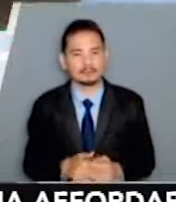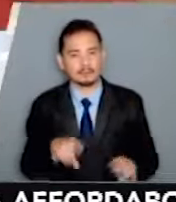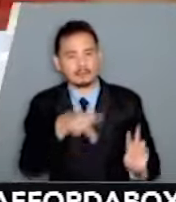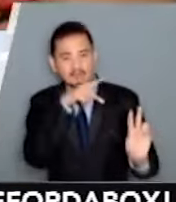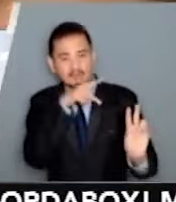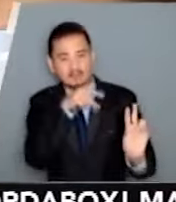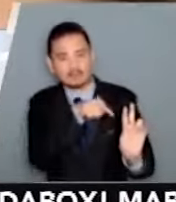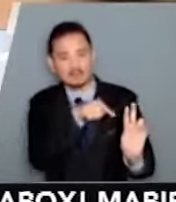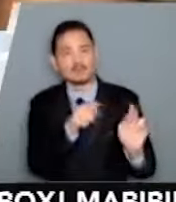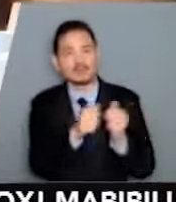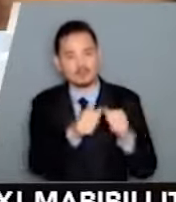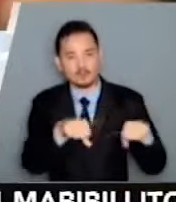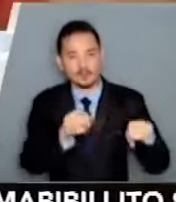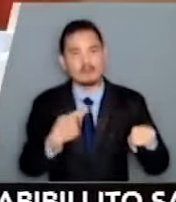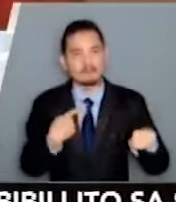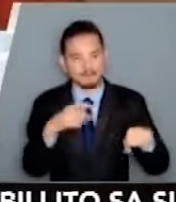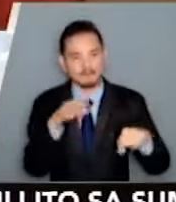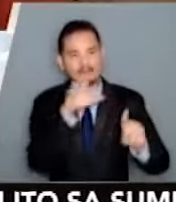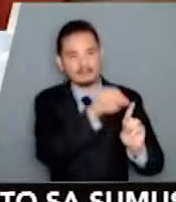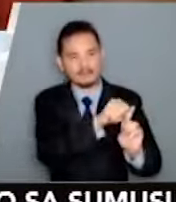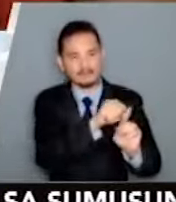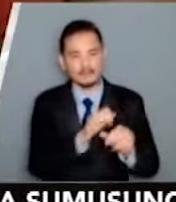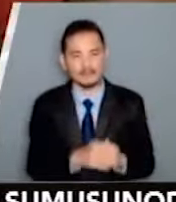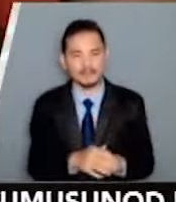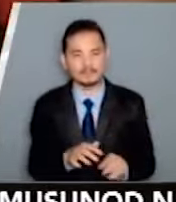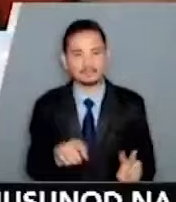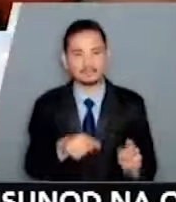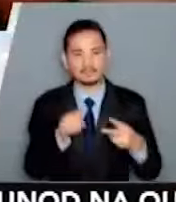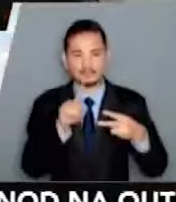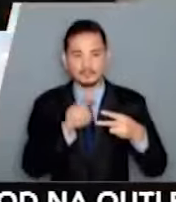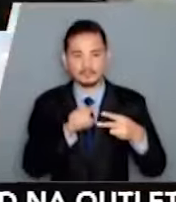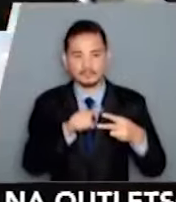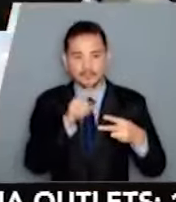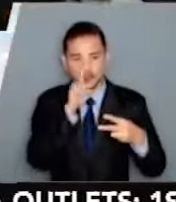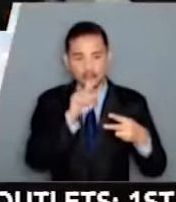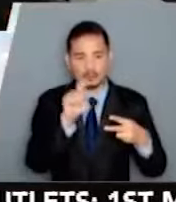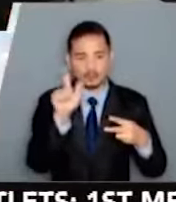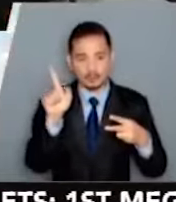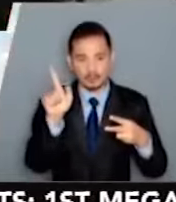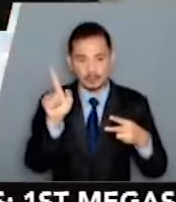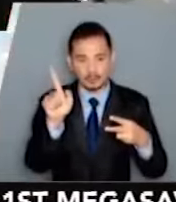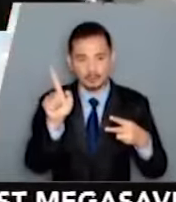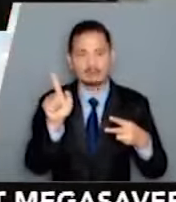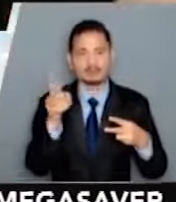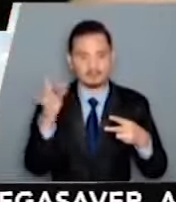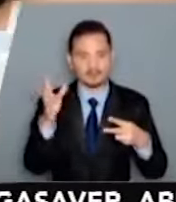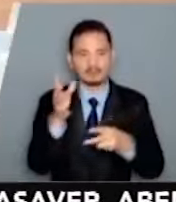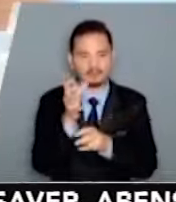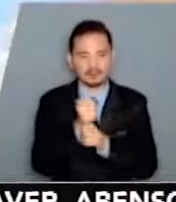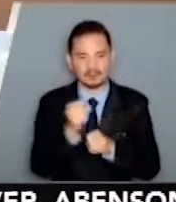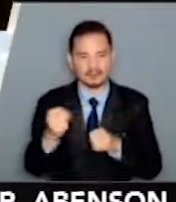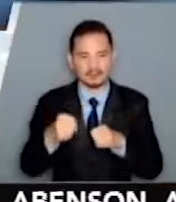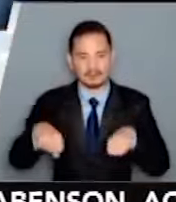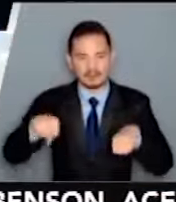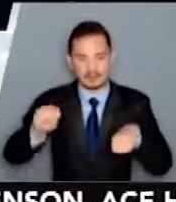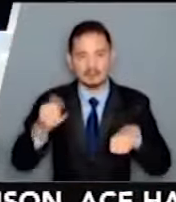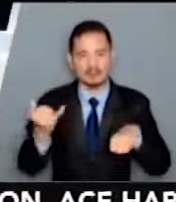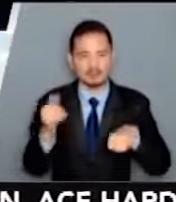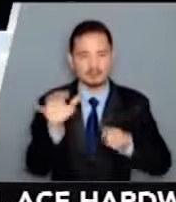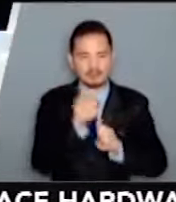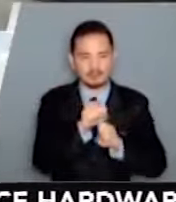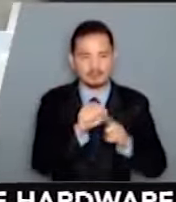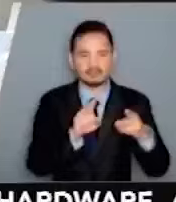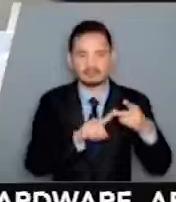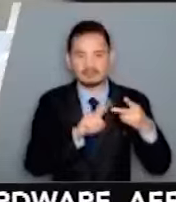motorsiklo. Inaresto ang 21-anyos sa lalaki matapos makuha sa kanya motorsiklo ng biktima. Hindi nahuli ang kasama niya sa